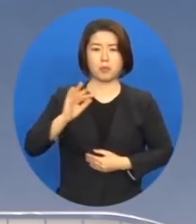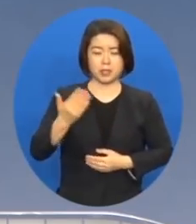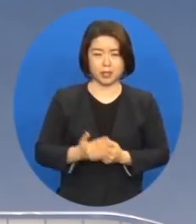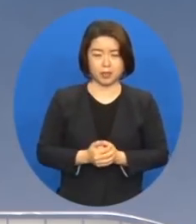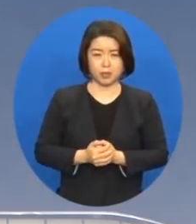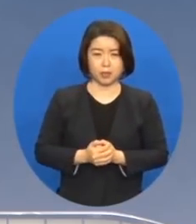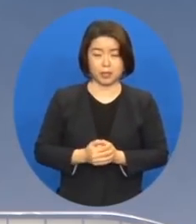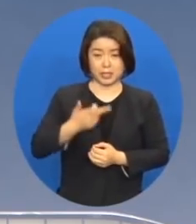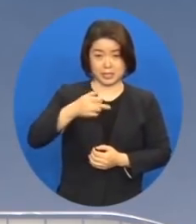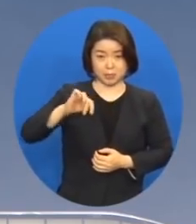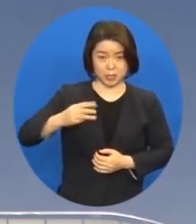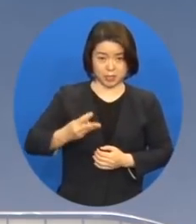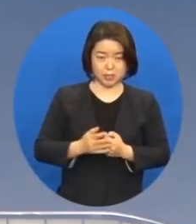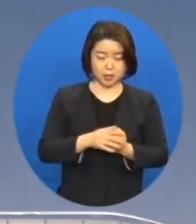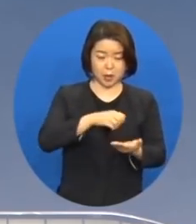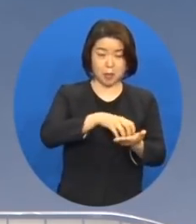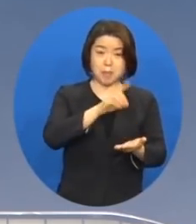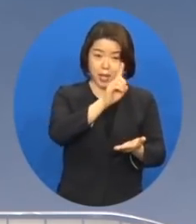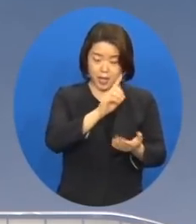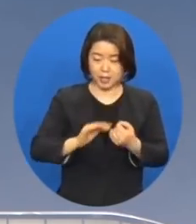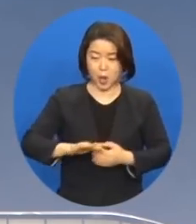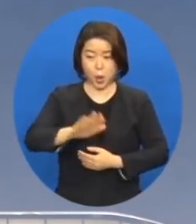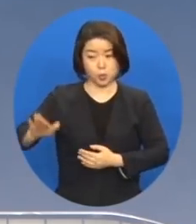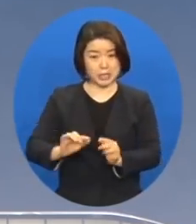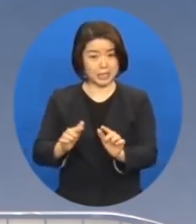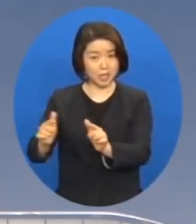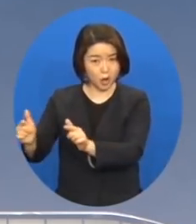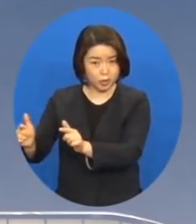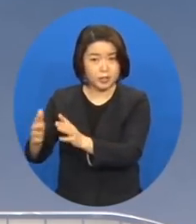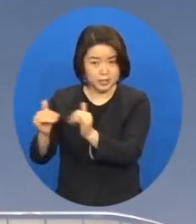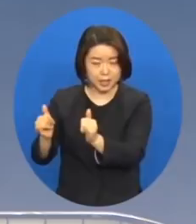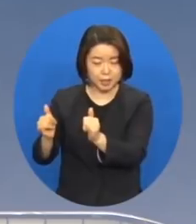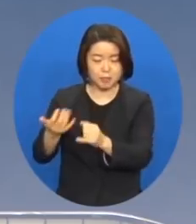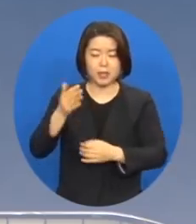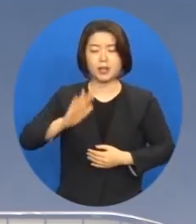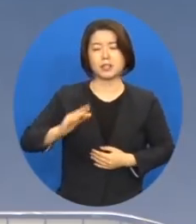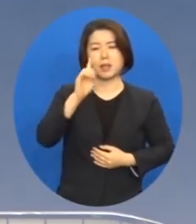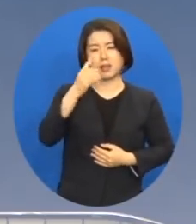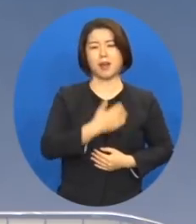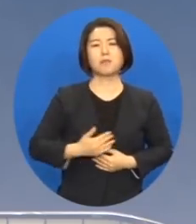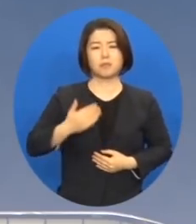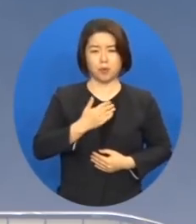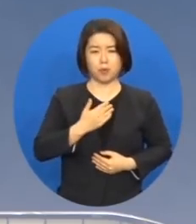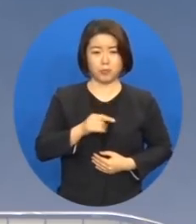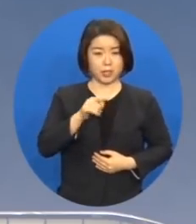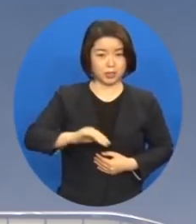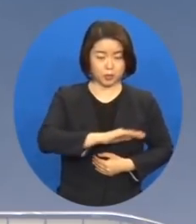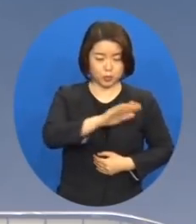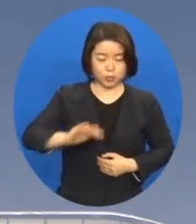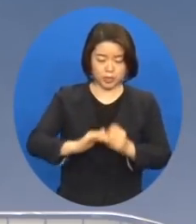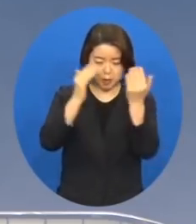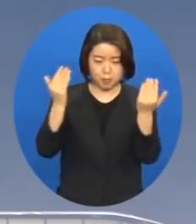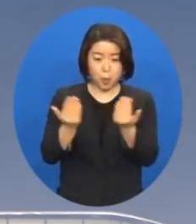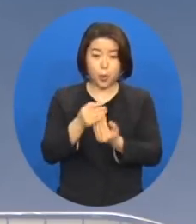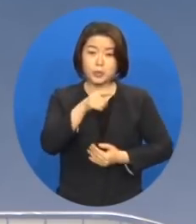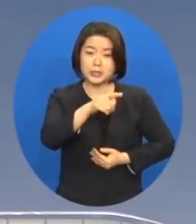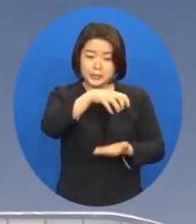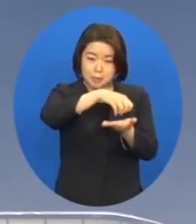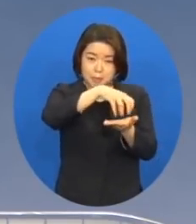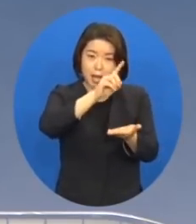17절 말씀에 빵이 하나이므로 우리가 여럿일지라도 한 몸입니다. 그것은 우리가 모두 그 한